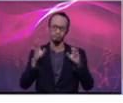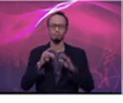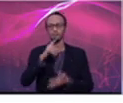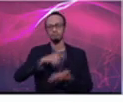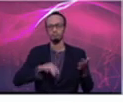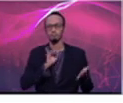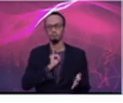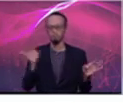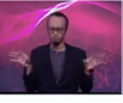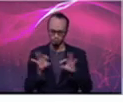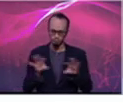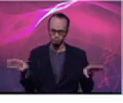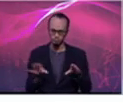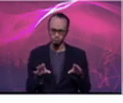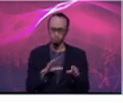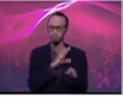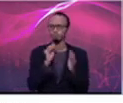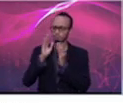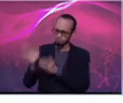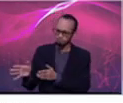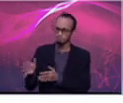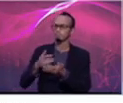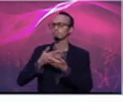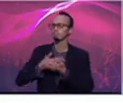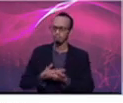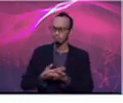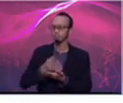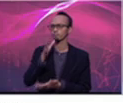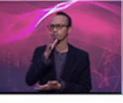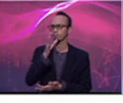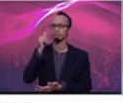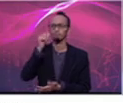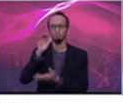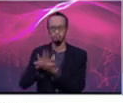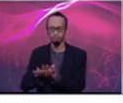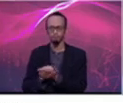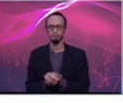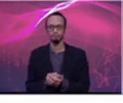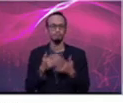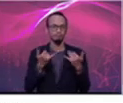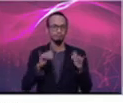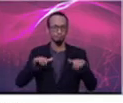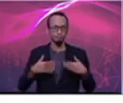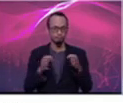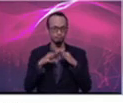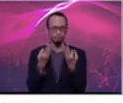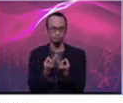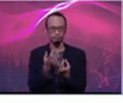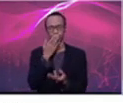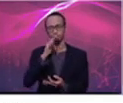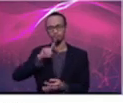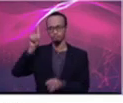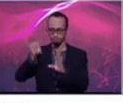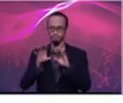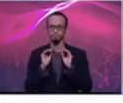saya sampai saya tinggalkan anak mak Ayah isteri jadi setakat ni peran keluarga semua macam mana Alhamdulillah